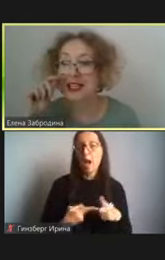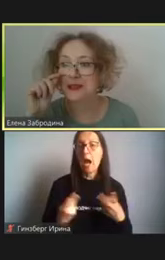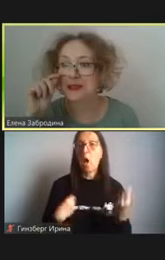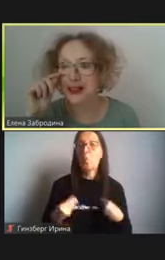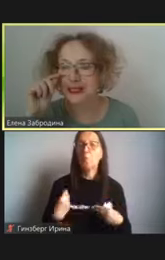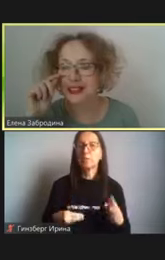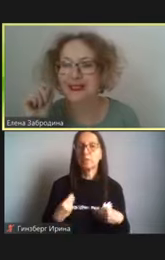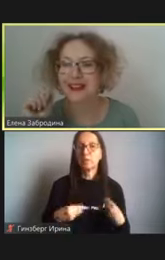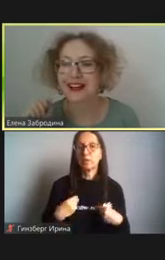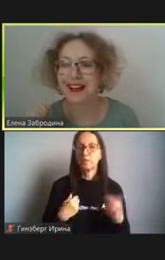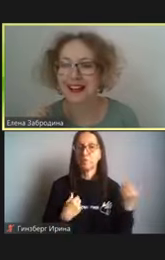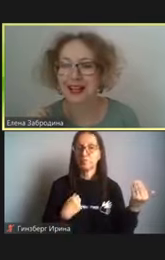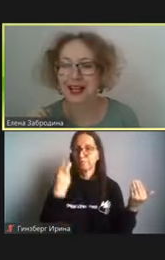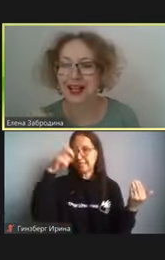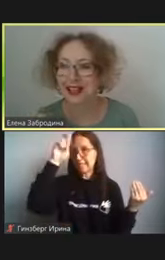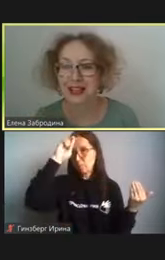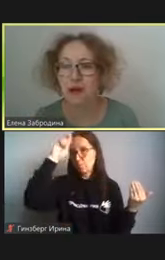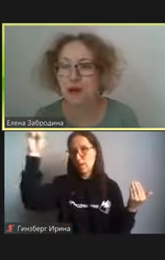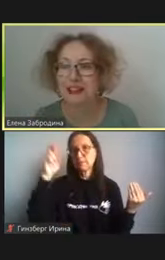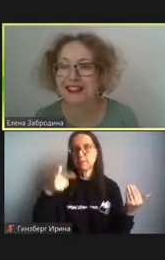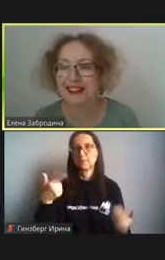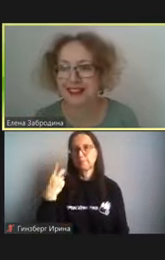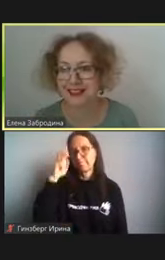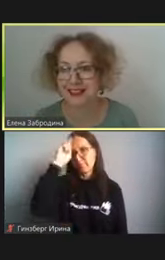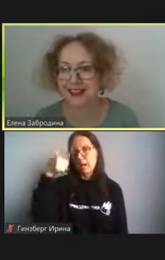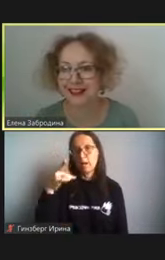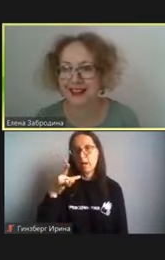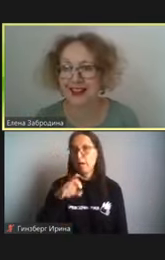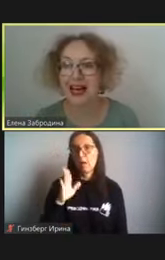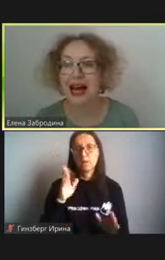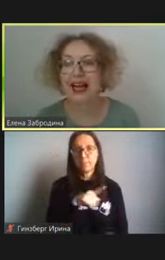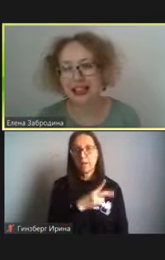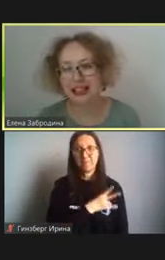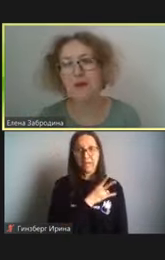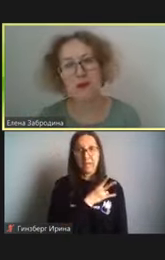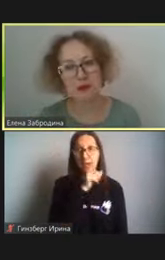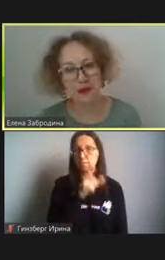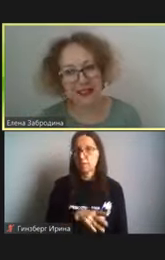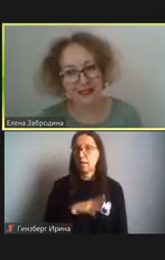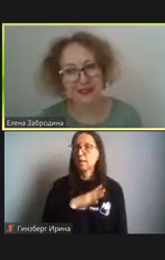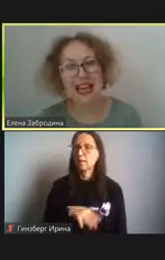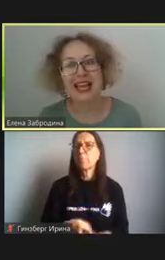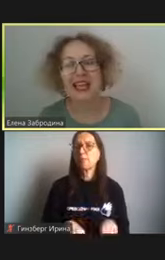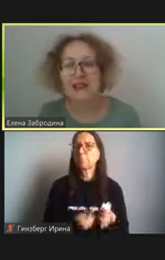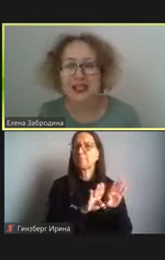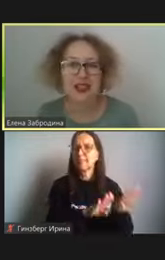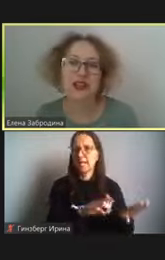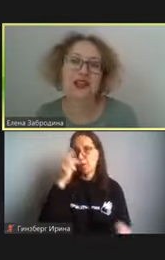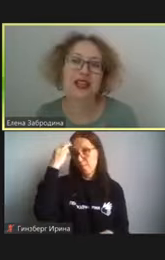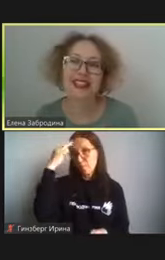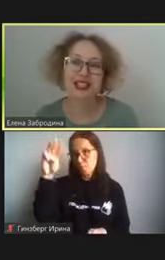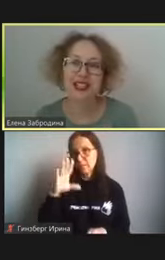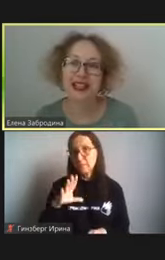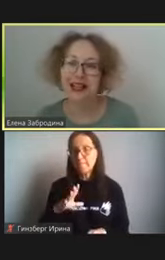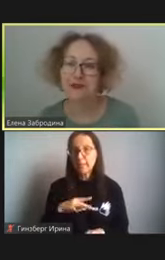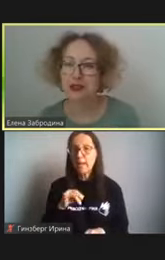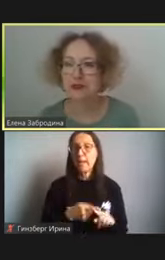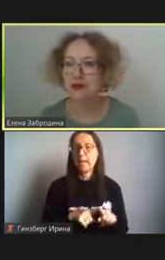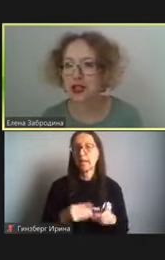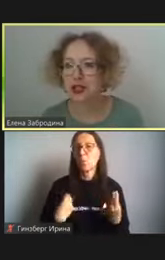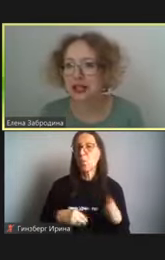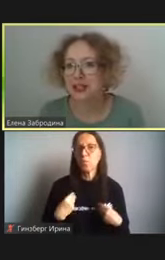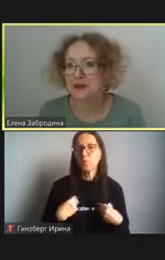деле испанского гранда, хотя он не аристократ. Это мода. И видно, что эта одежда, она